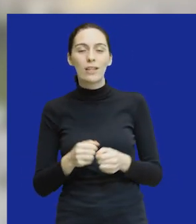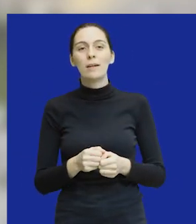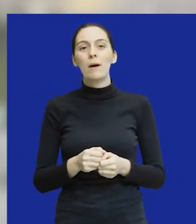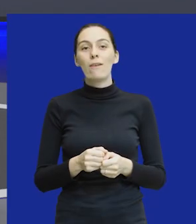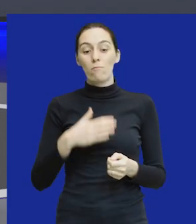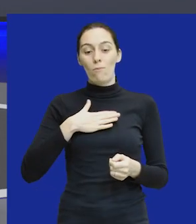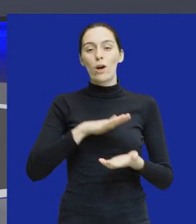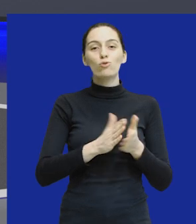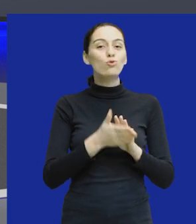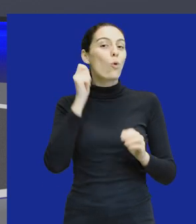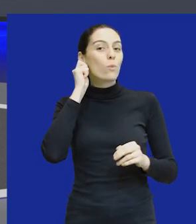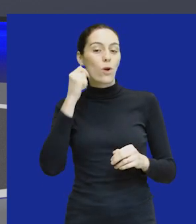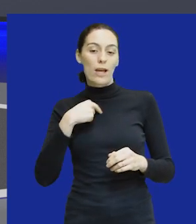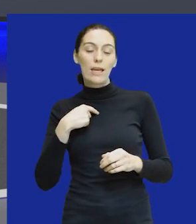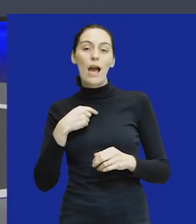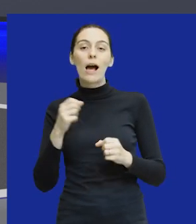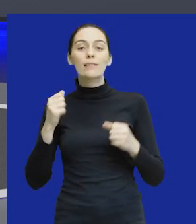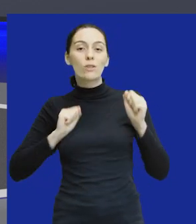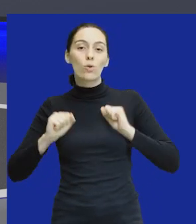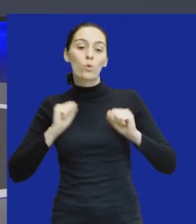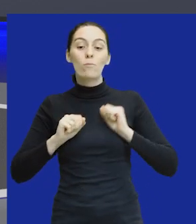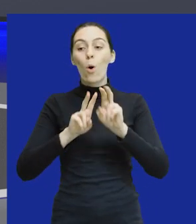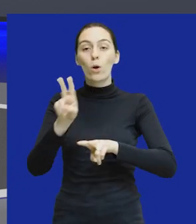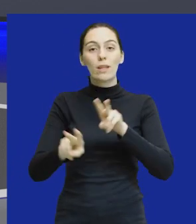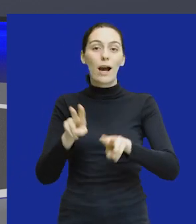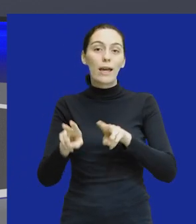Morana i ja, odgajati u duhu vjere.